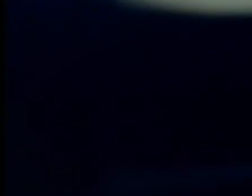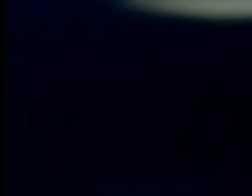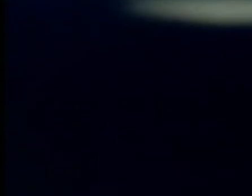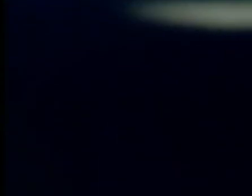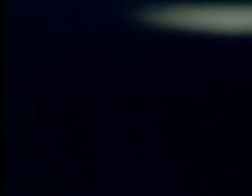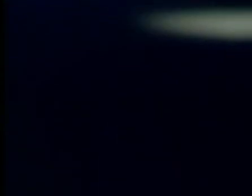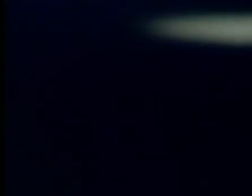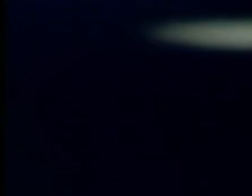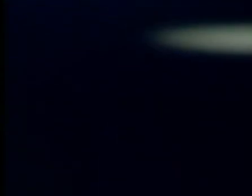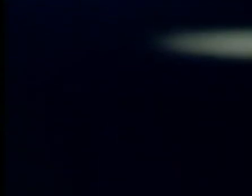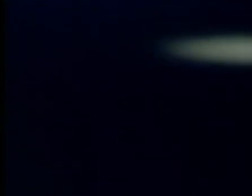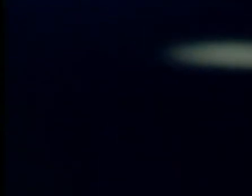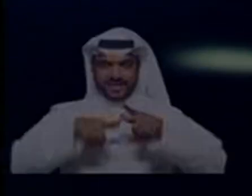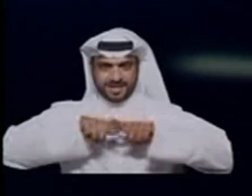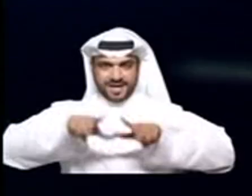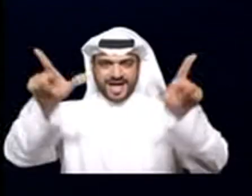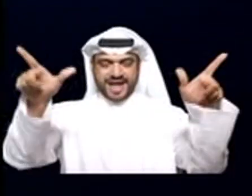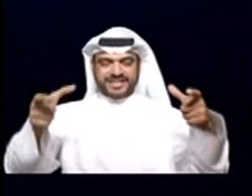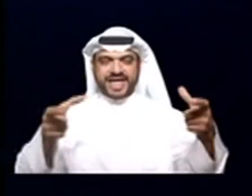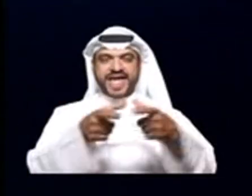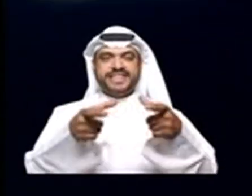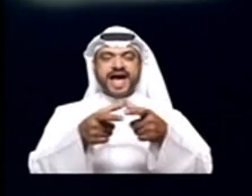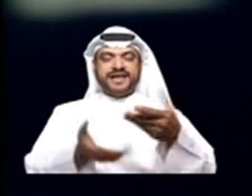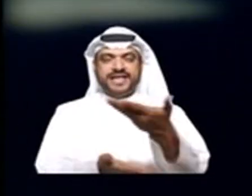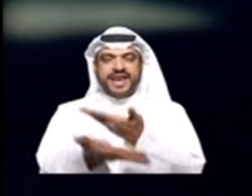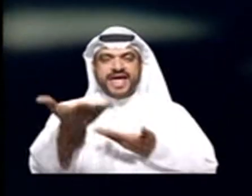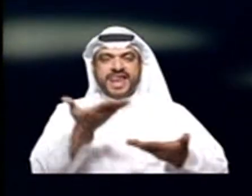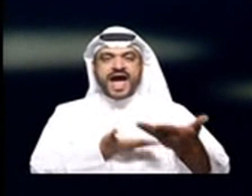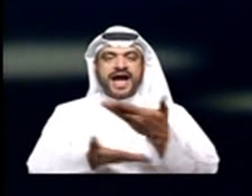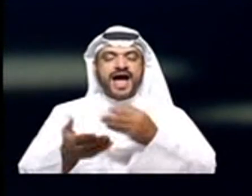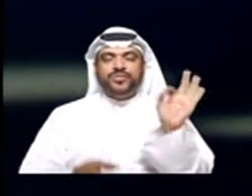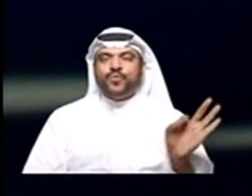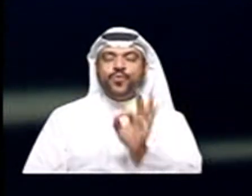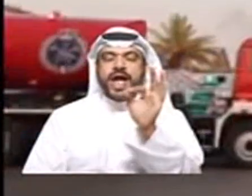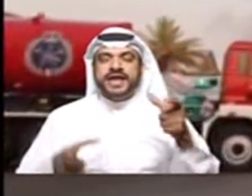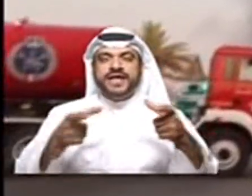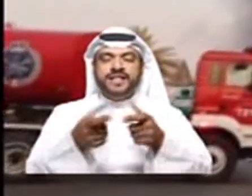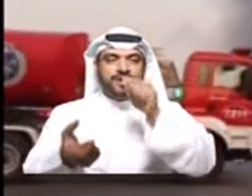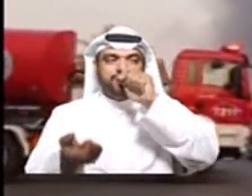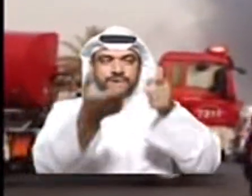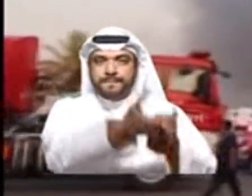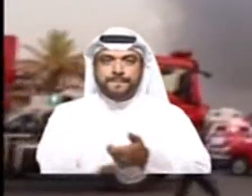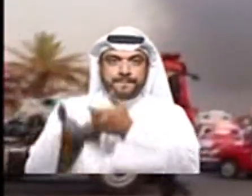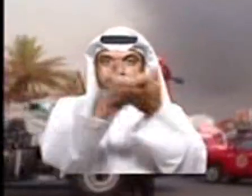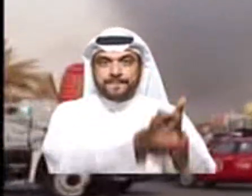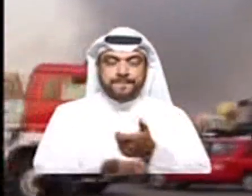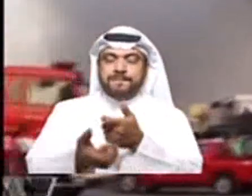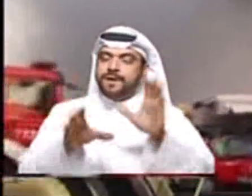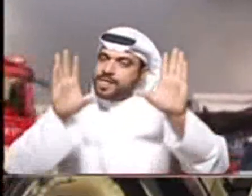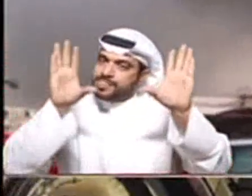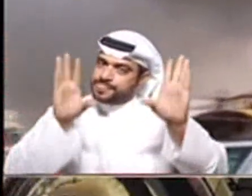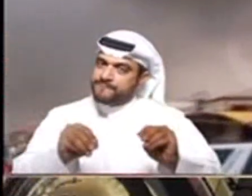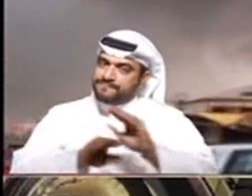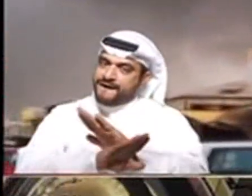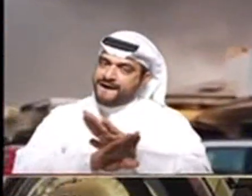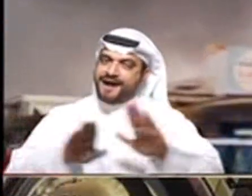أهلا بكم من جديد. ذكرت إدارة العلاقات العامة والإعلام بالإدارة العامة للإطفاء في بيان لها عن تمكن 5 فرق إطفاء